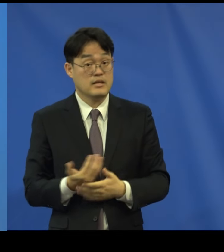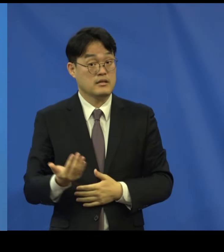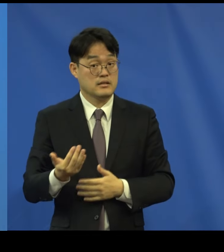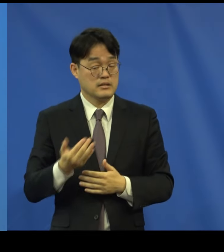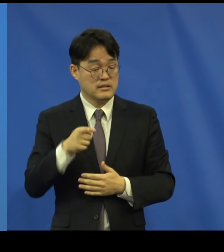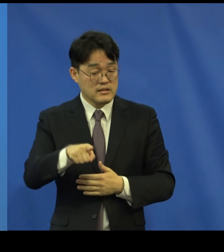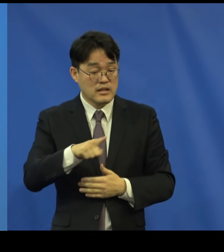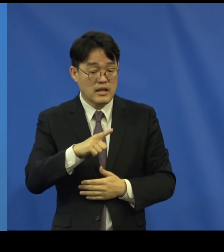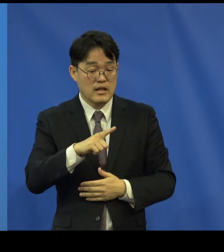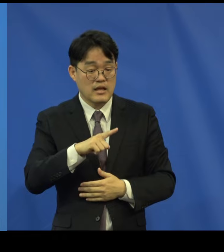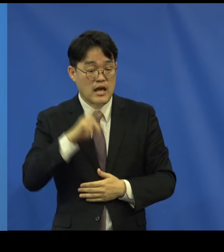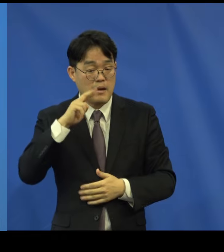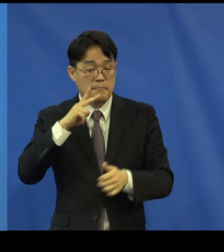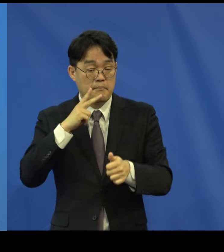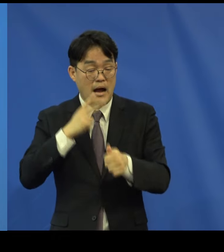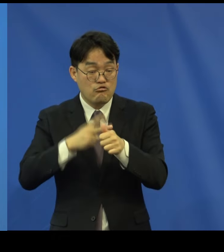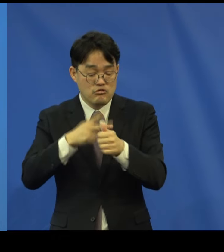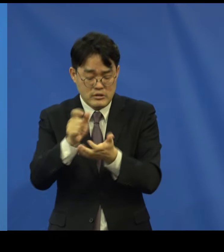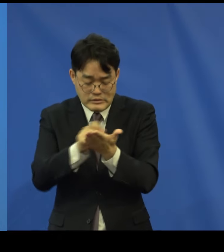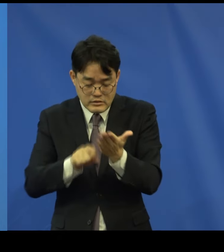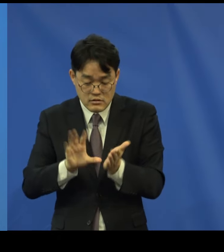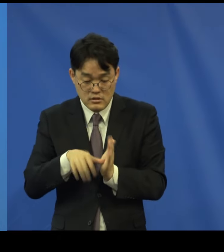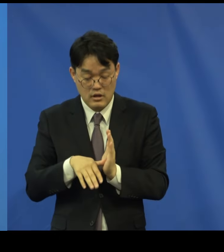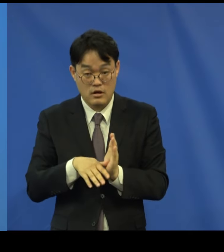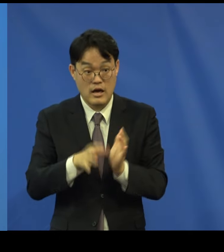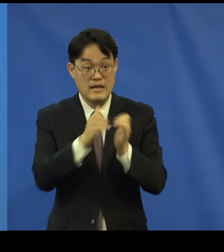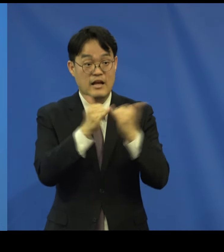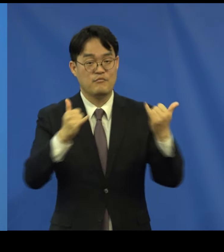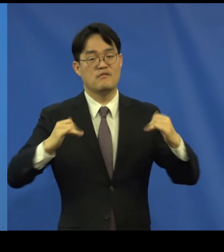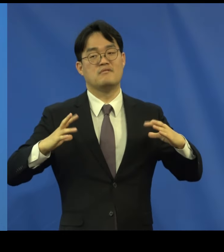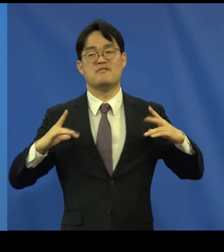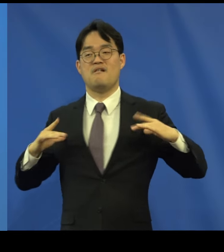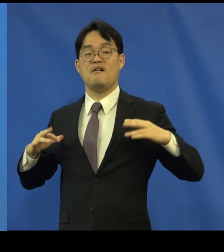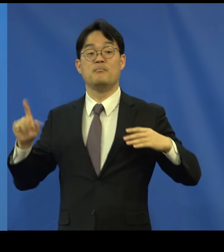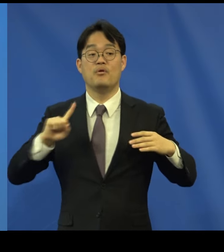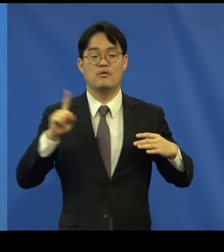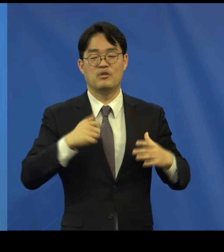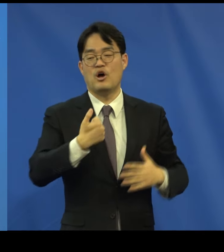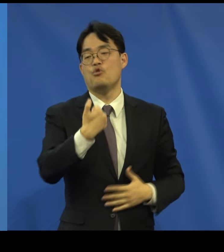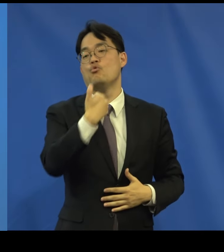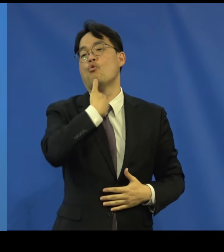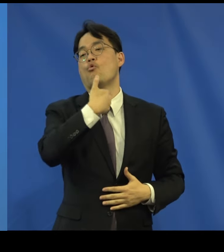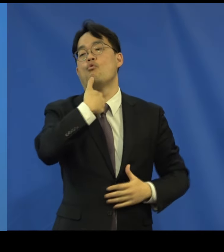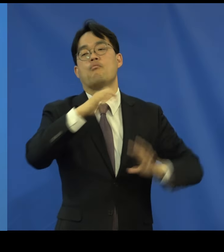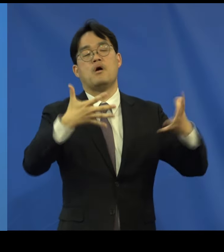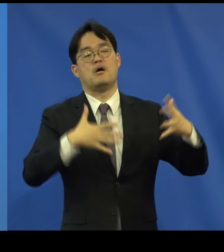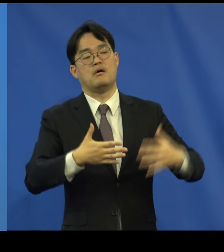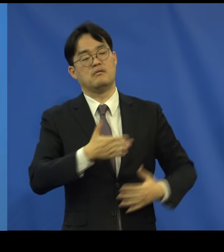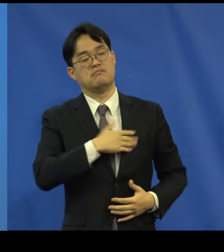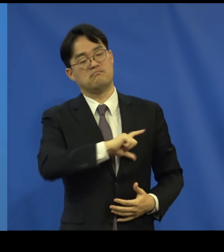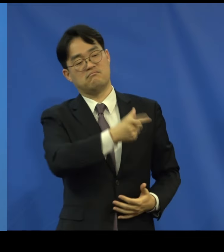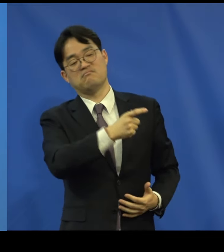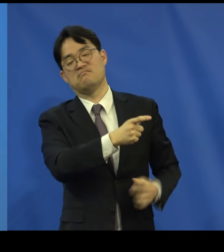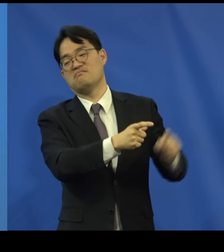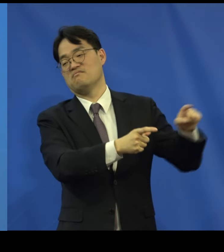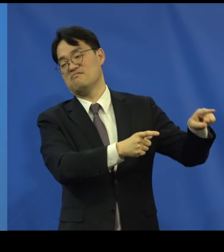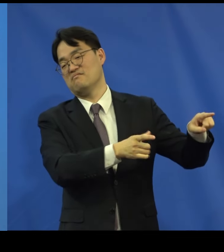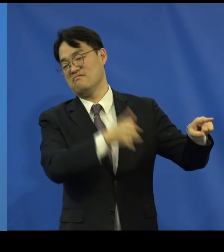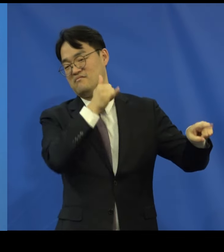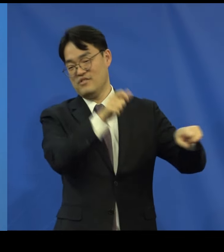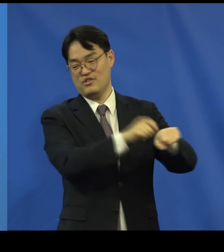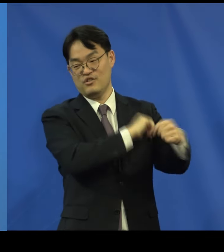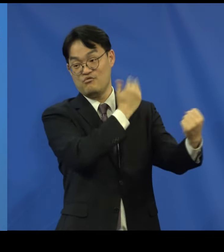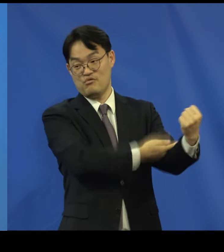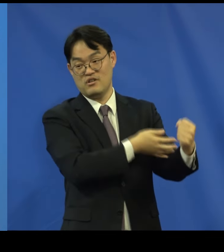최고였습니다. 로마의 시민권을 얻기 위해서 숱한 노력을 다했습니다. 그리고 로마의 시민권이 특권을 누렸던 그 시대